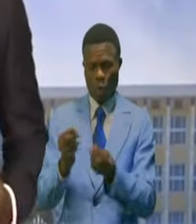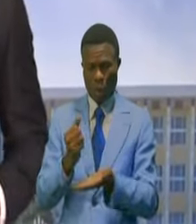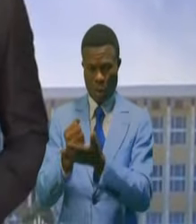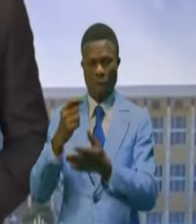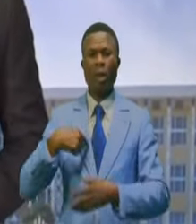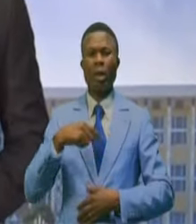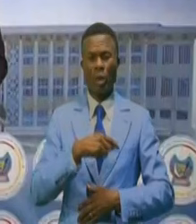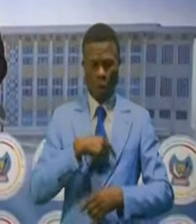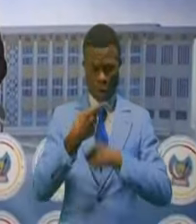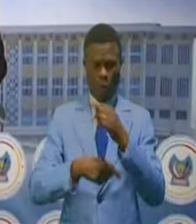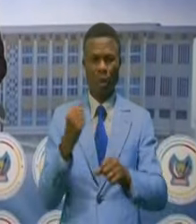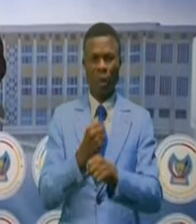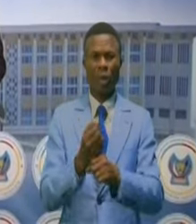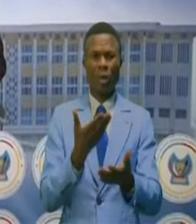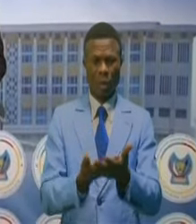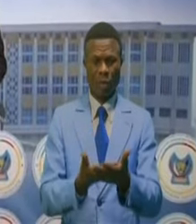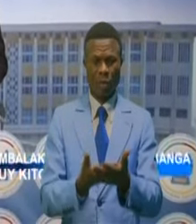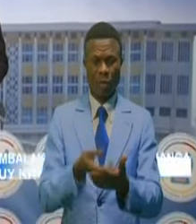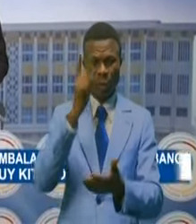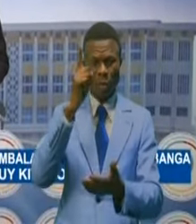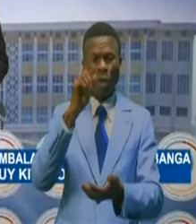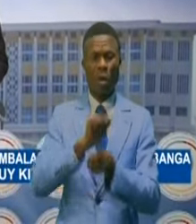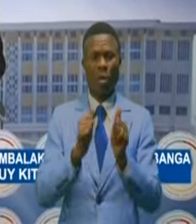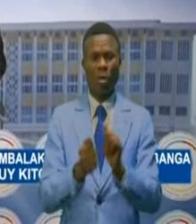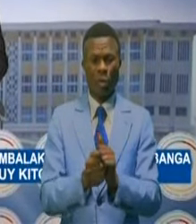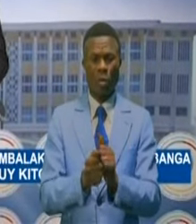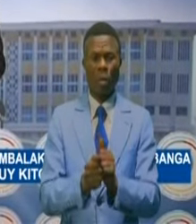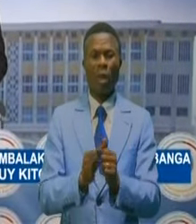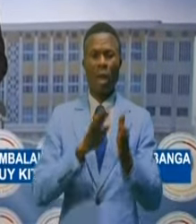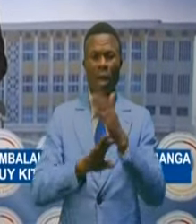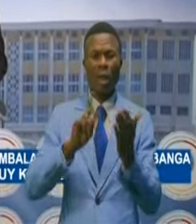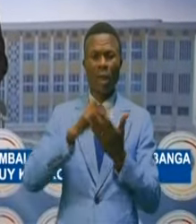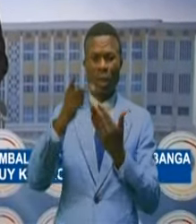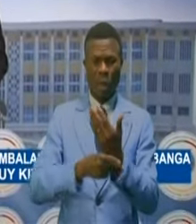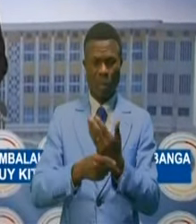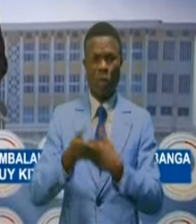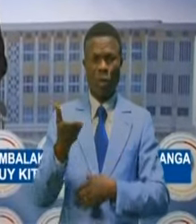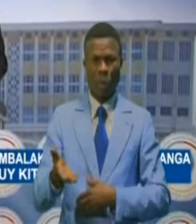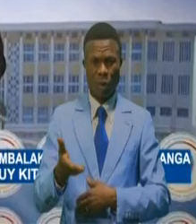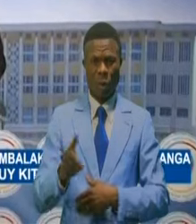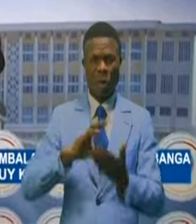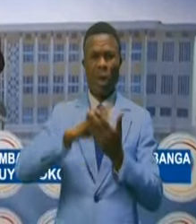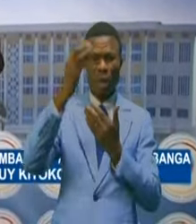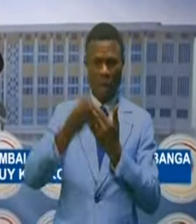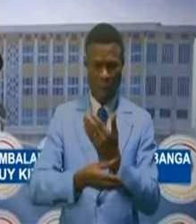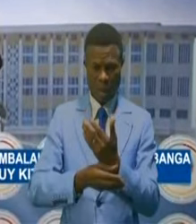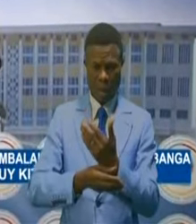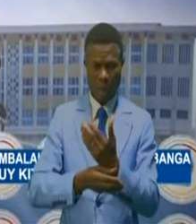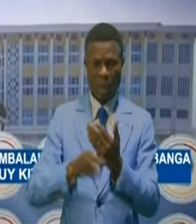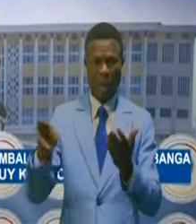permettre d'entamer les travaux. Une des premières questions inscrites à l'ordre du jour de ces calendriers, c'est bien